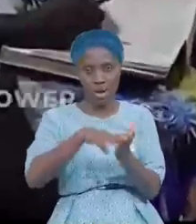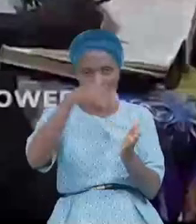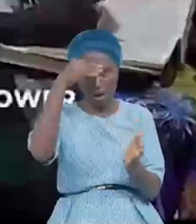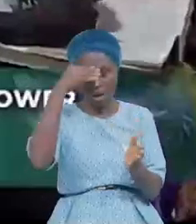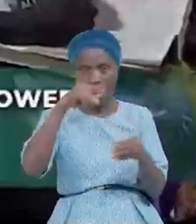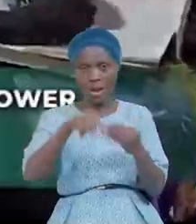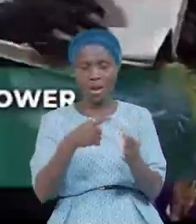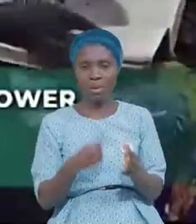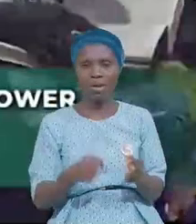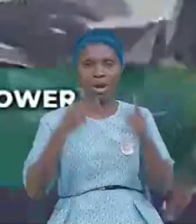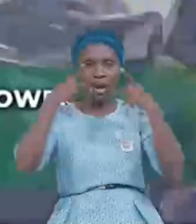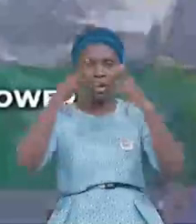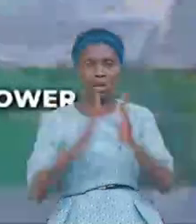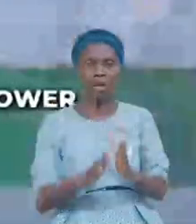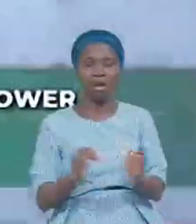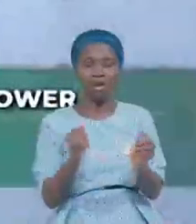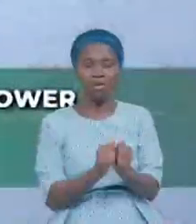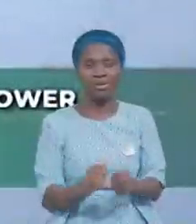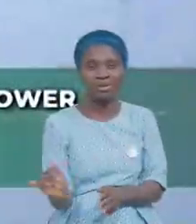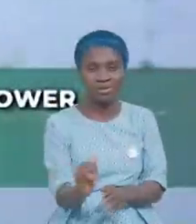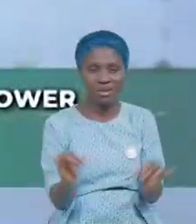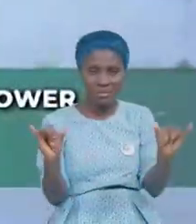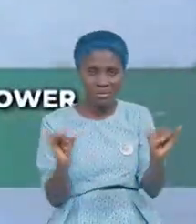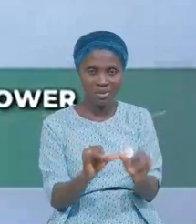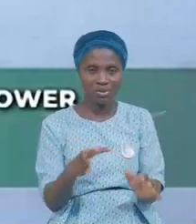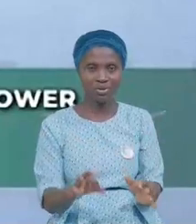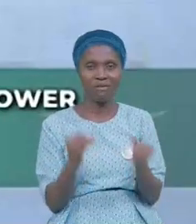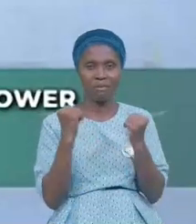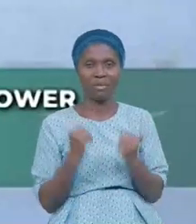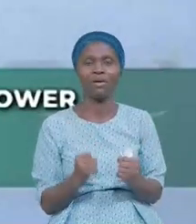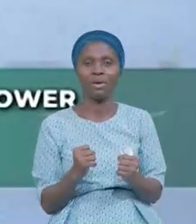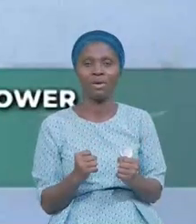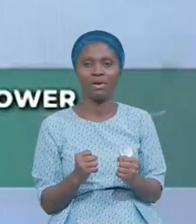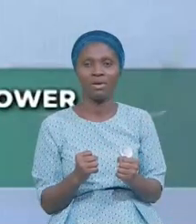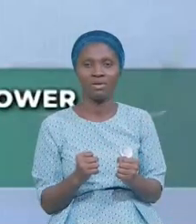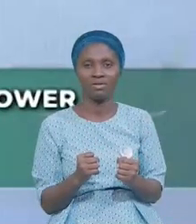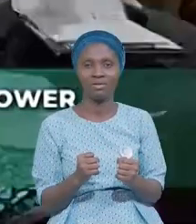même mesure de puissance. Nous l'aurons.